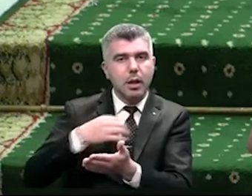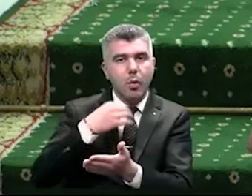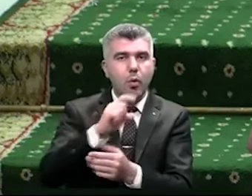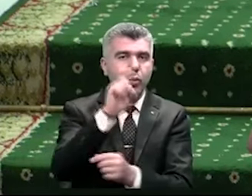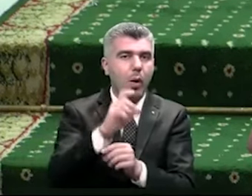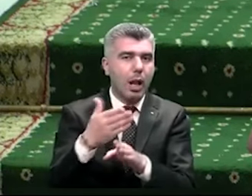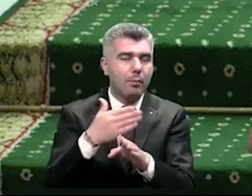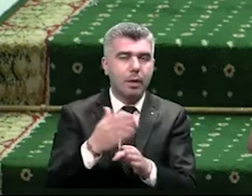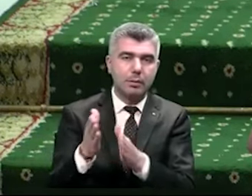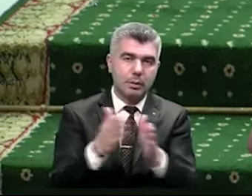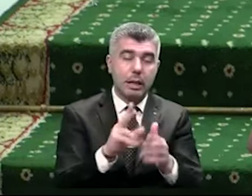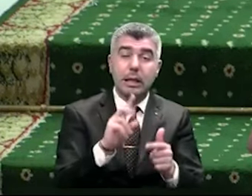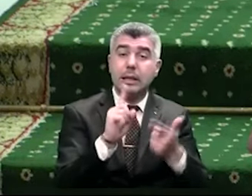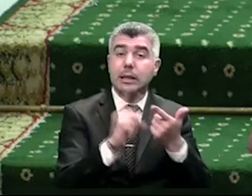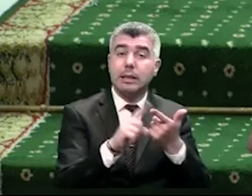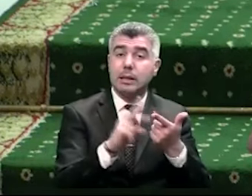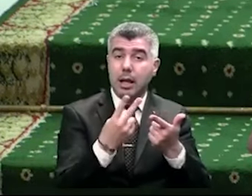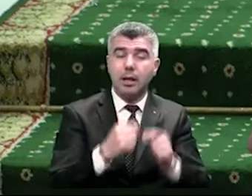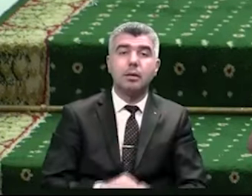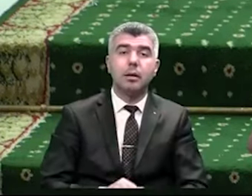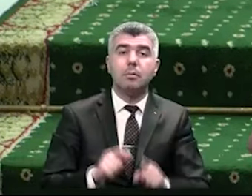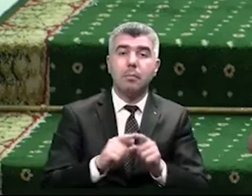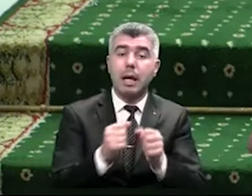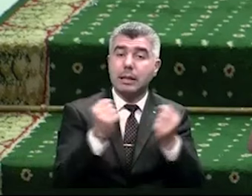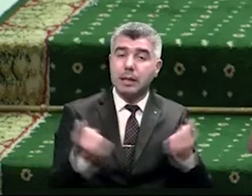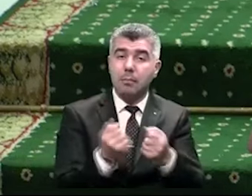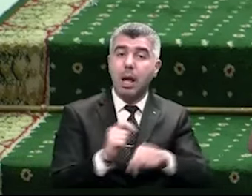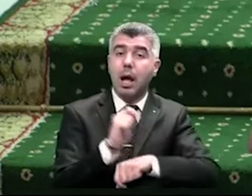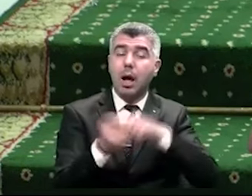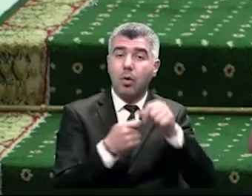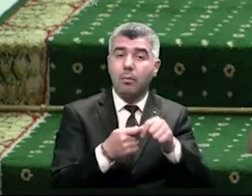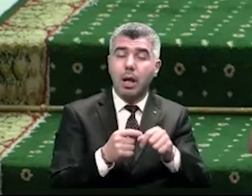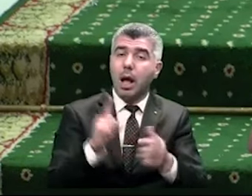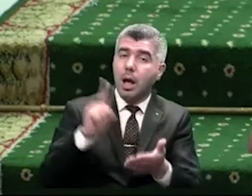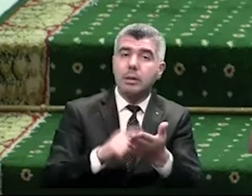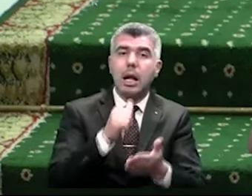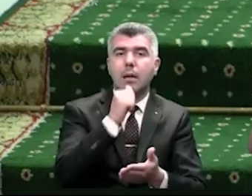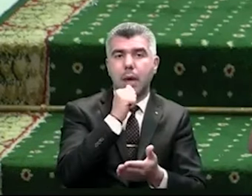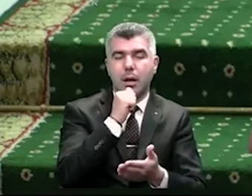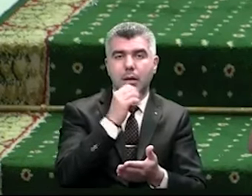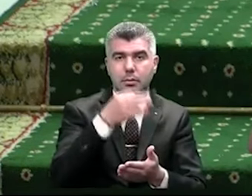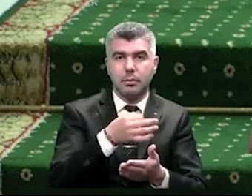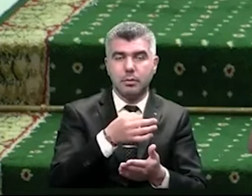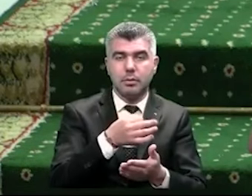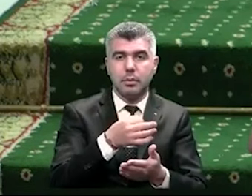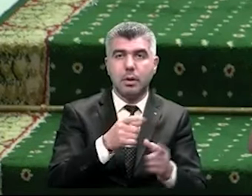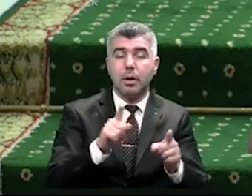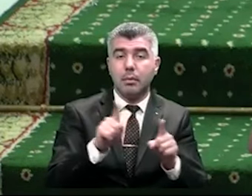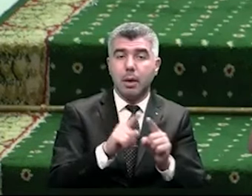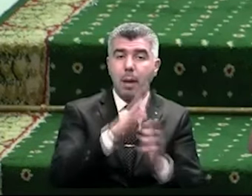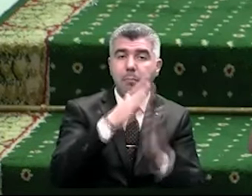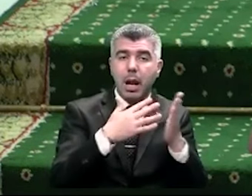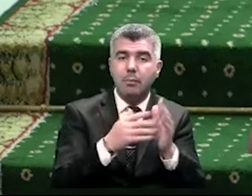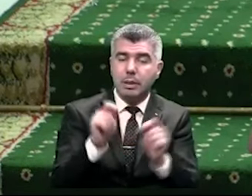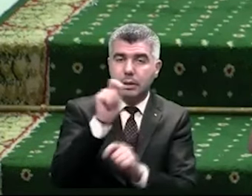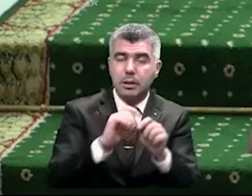بها نقطه الثانيه وهو انه تنميه العلام القروي تطلب الماء ولذلك درنا واحد المخطط اللي غيج انه تكون عندنا